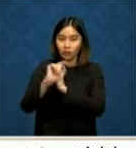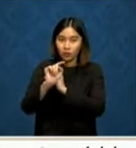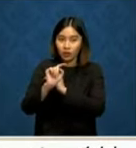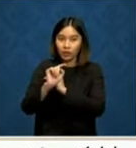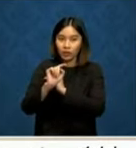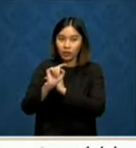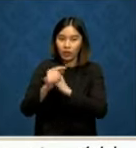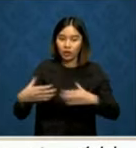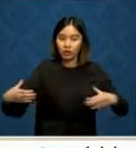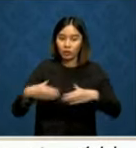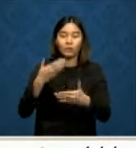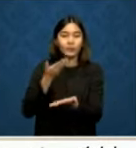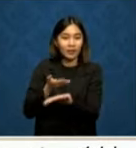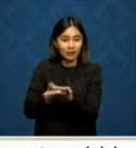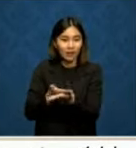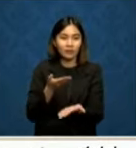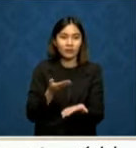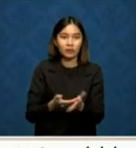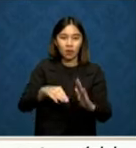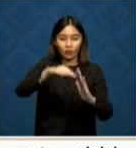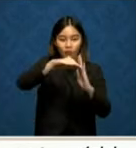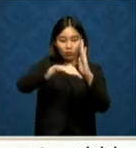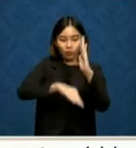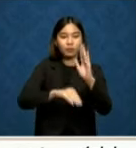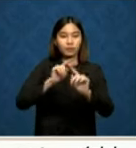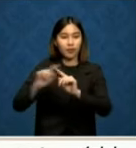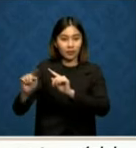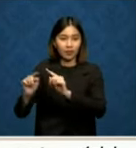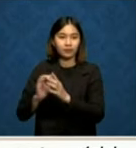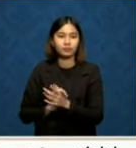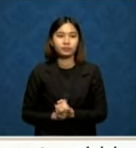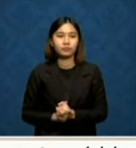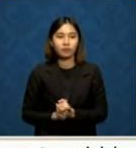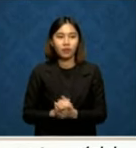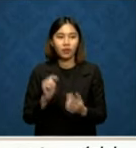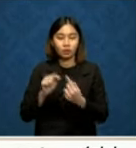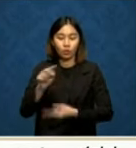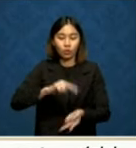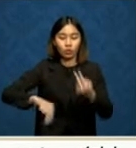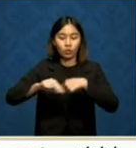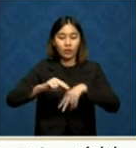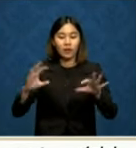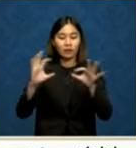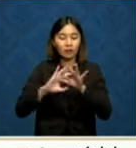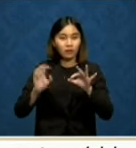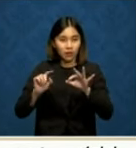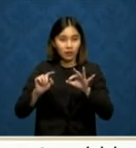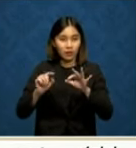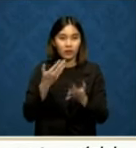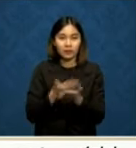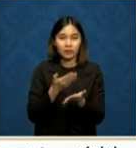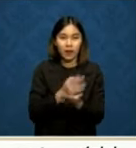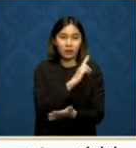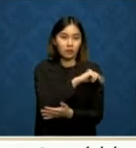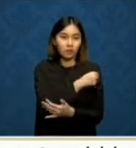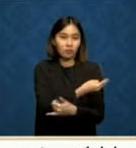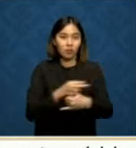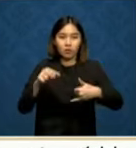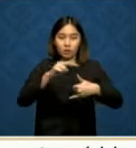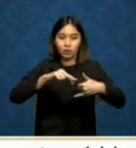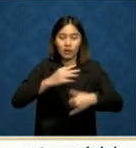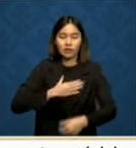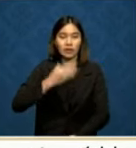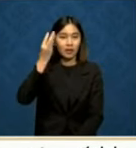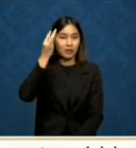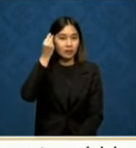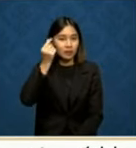ของกล่มเงิน กลุ่มรายการเพราฉะนั้น การกำกับเรื่อง ค่ารักษาพยาบาลเย็คิวาจร